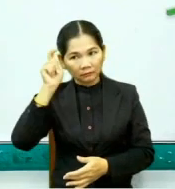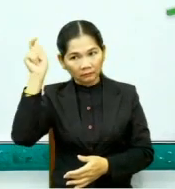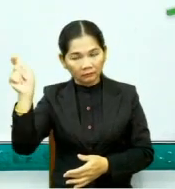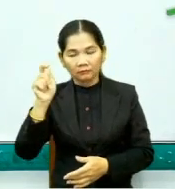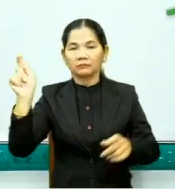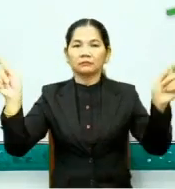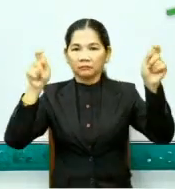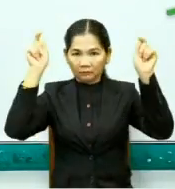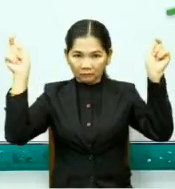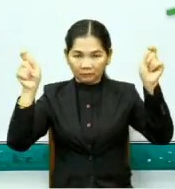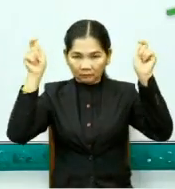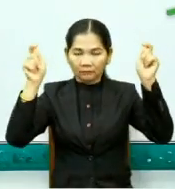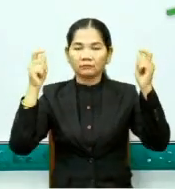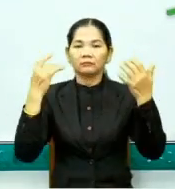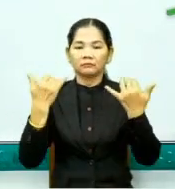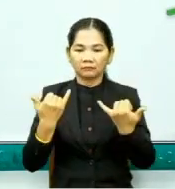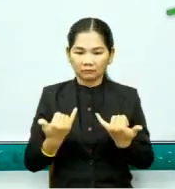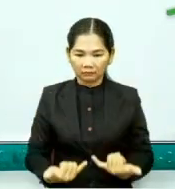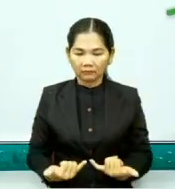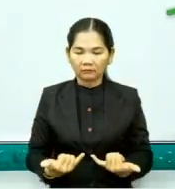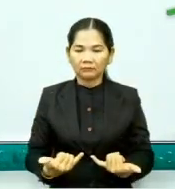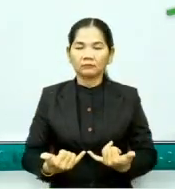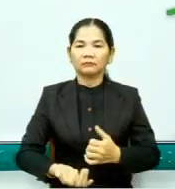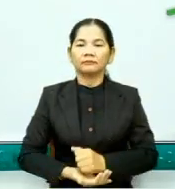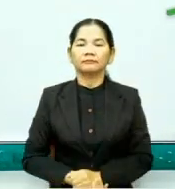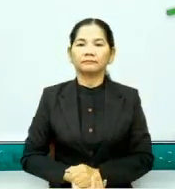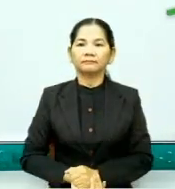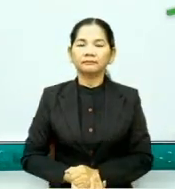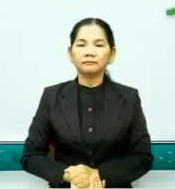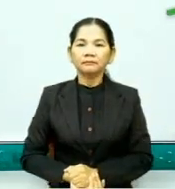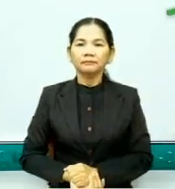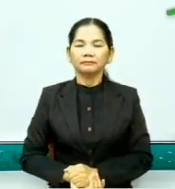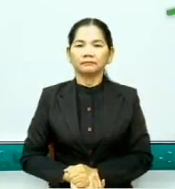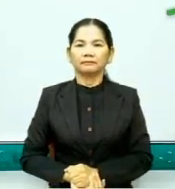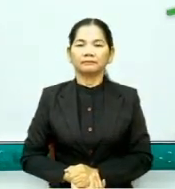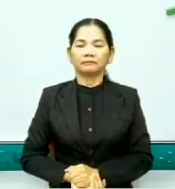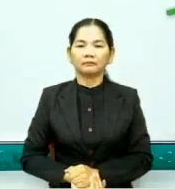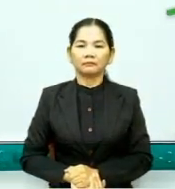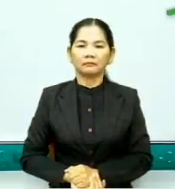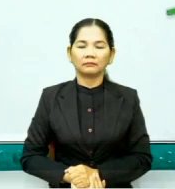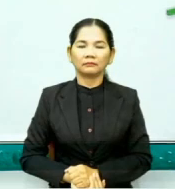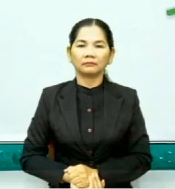nơi khnôn bị thi bôn nỉ